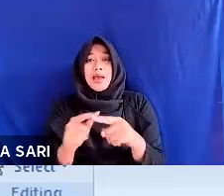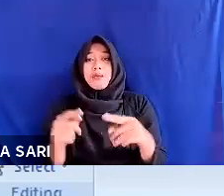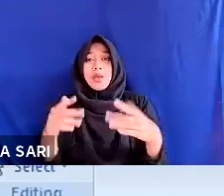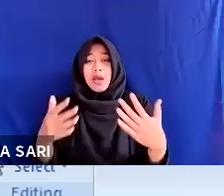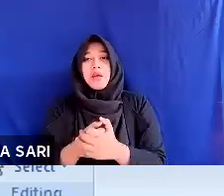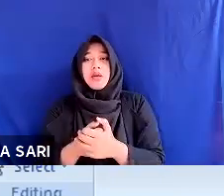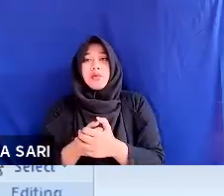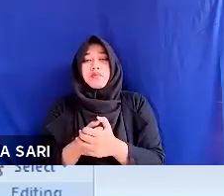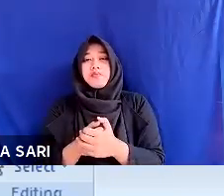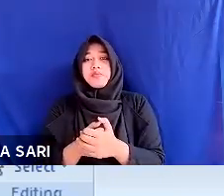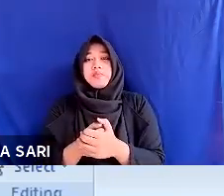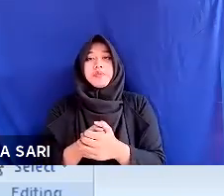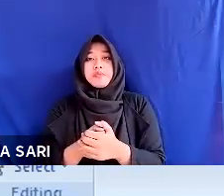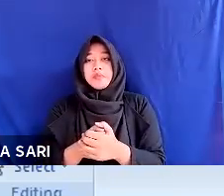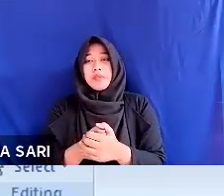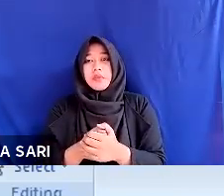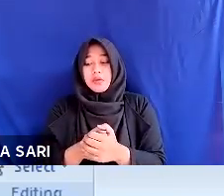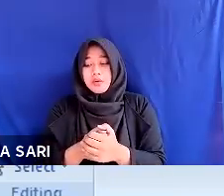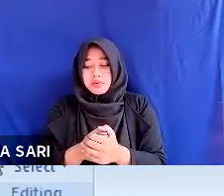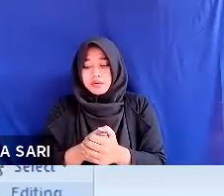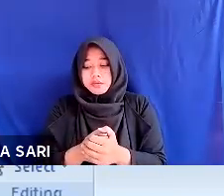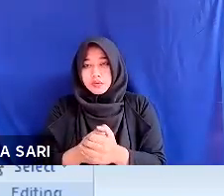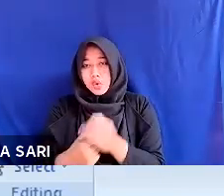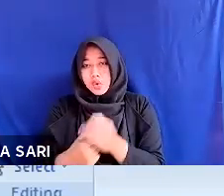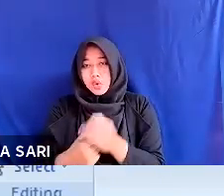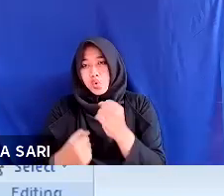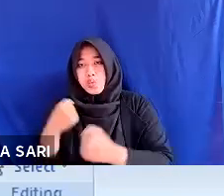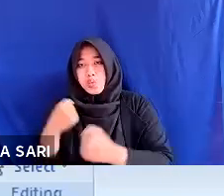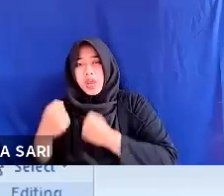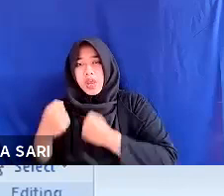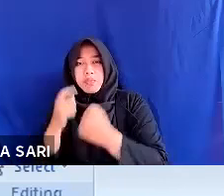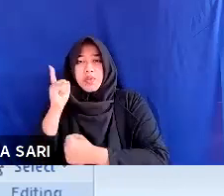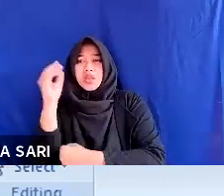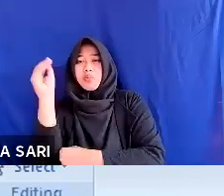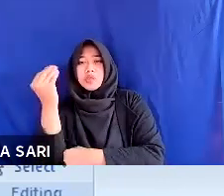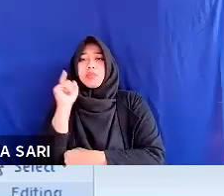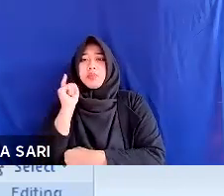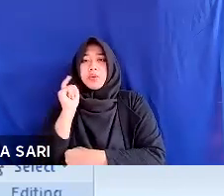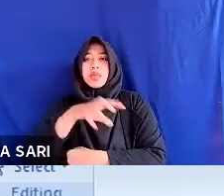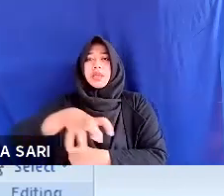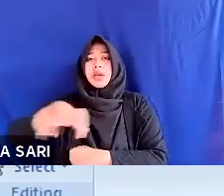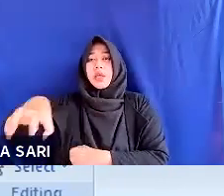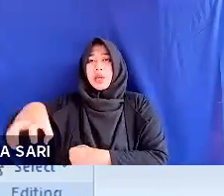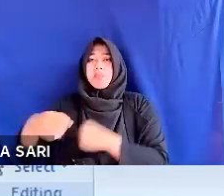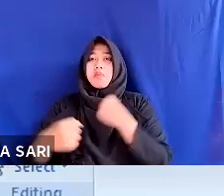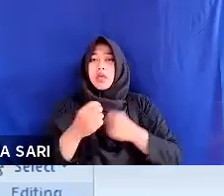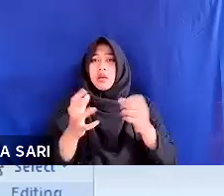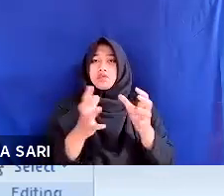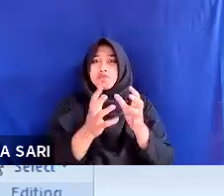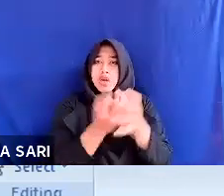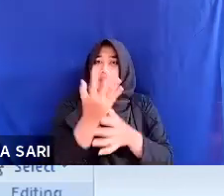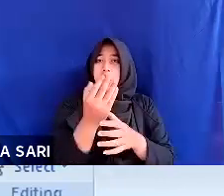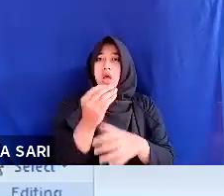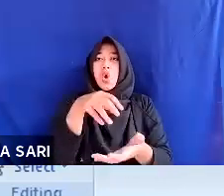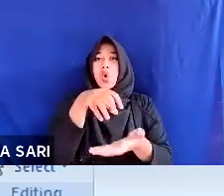upaya pemerintah pusat, pemerintah daerah untuk melaksanakan pengembangan lumbung pangan melalui upaya pemberdayaan masyarakat dengan peningkatan kemampuan sumber